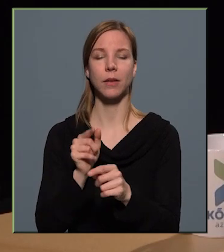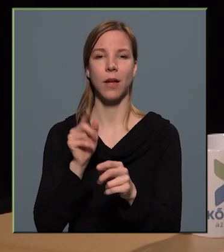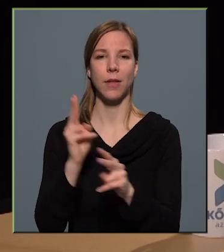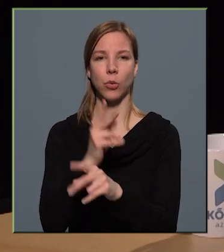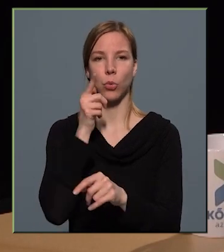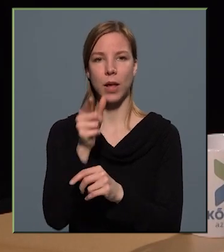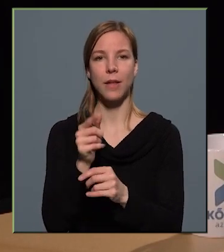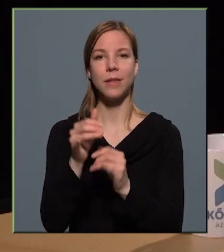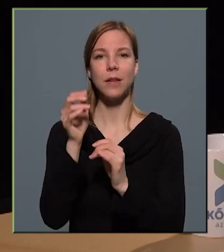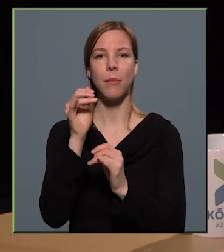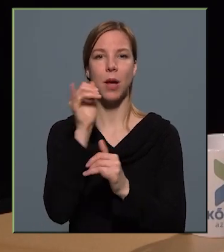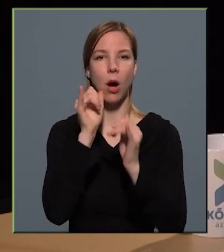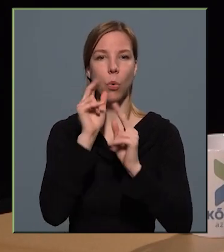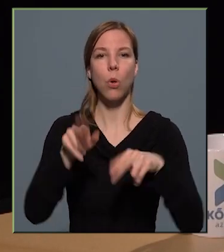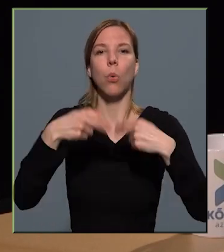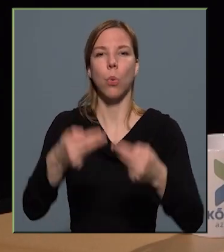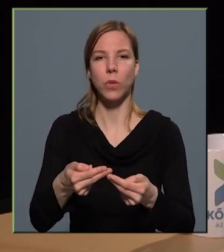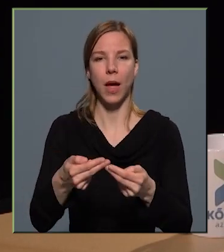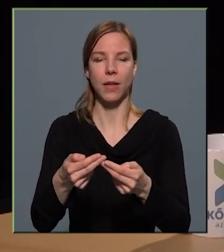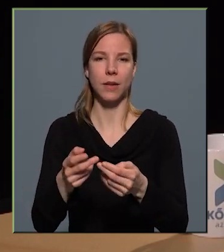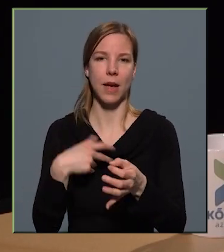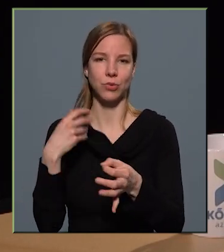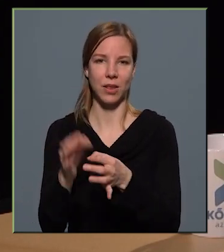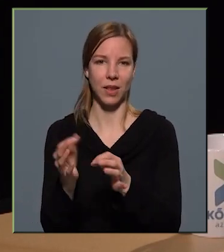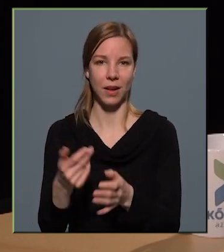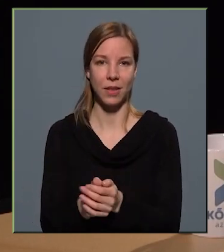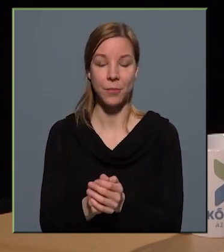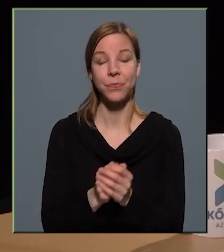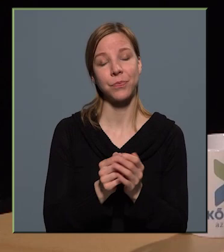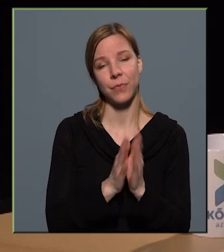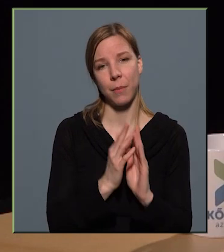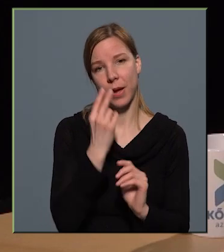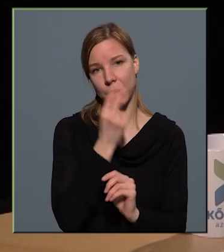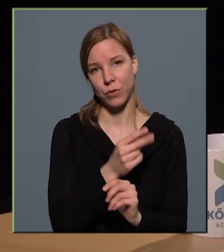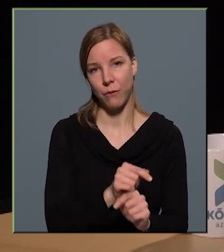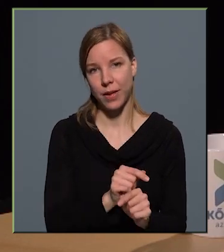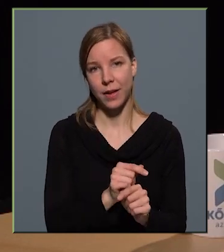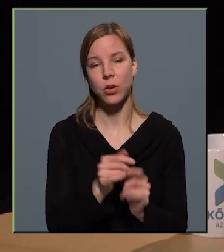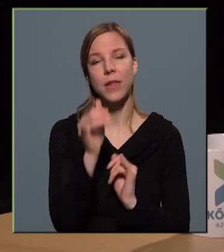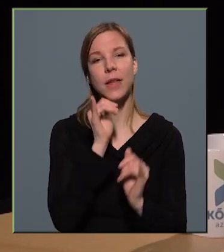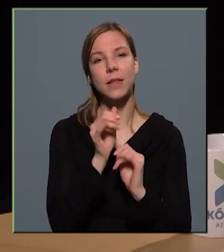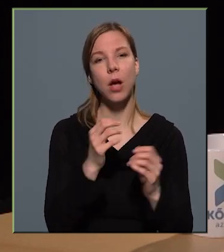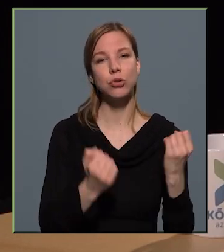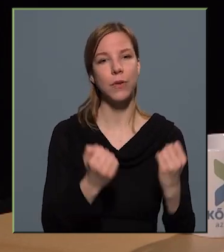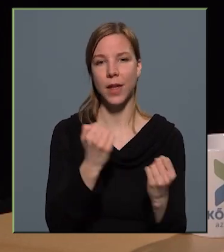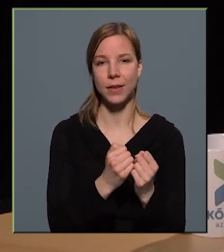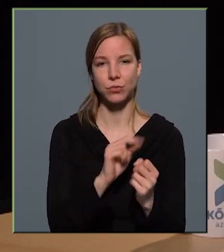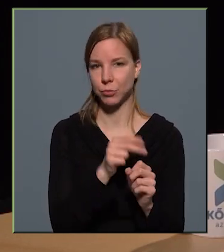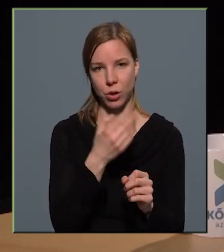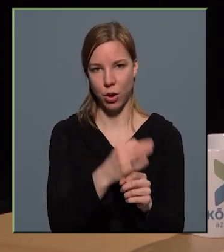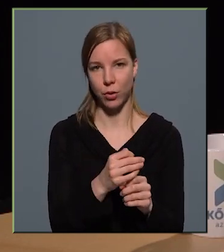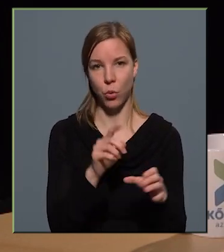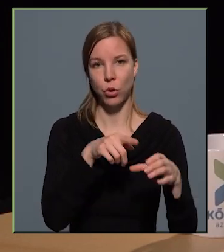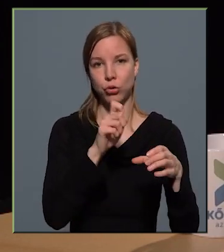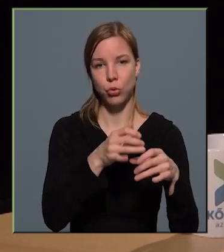arra szeretnék kérni mindenkit, hogy erre is figyeljen oda, hogy az ittas gépjármű vezetés az nem csak arról szól, hogy ittam egy pohár sört, és utána